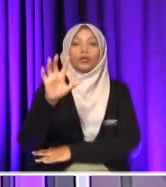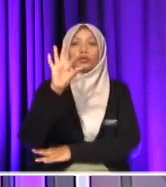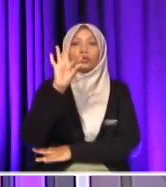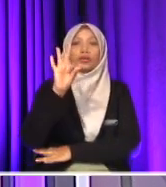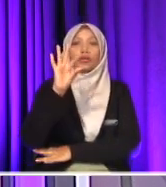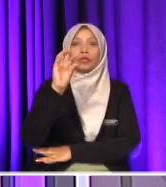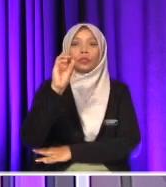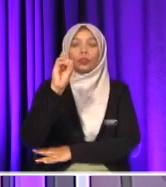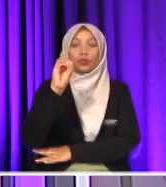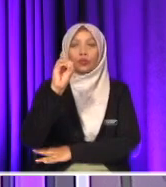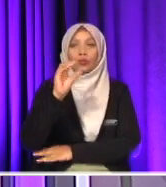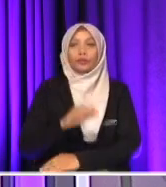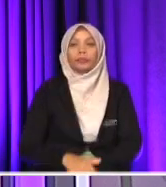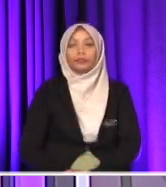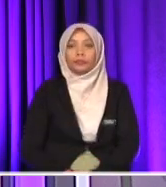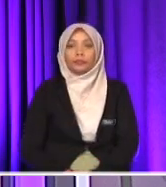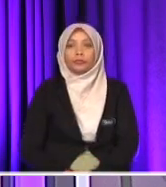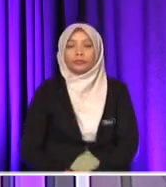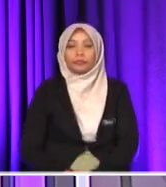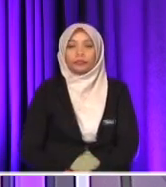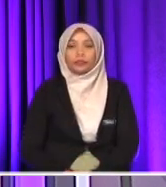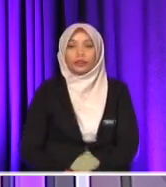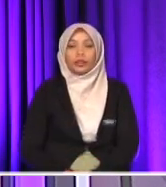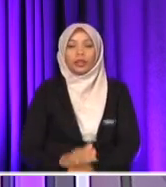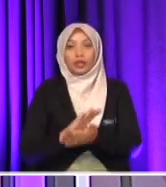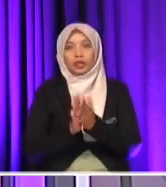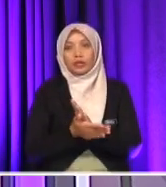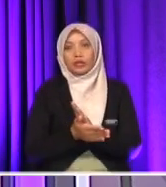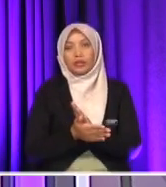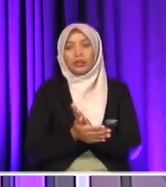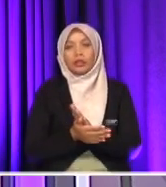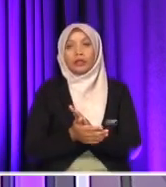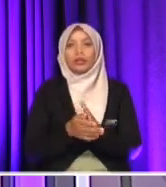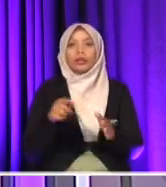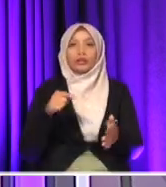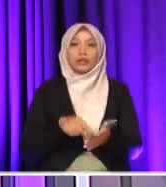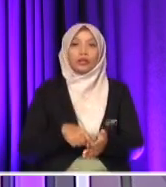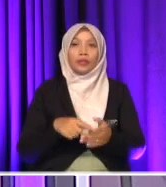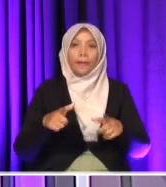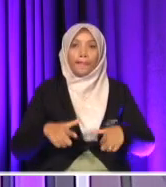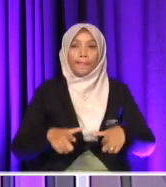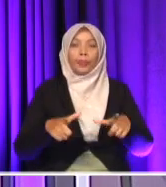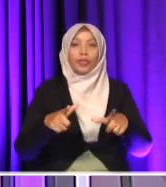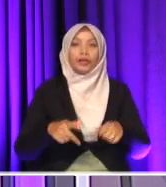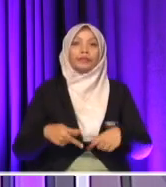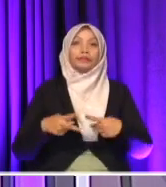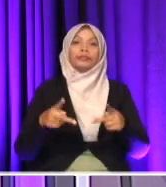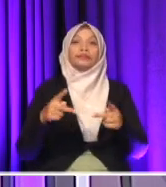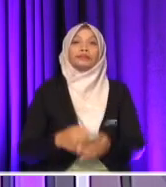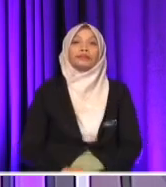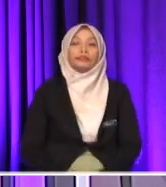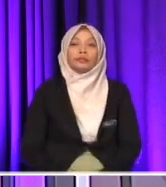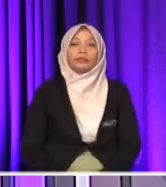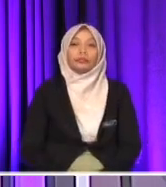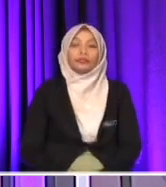sentiasa letakkan arus sebagai rujukan. So, kat sini, ini litar kapasitor. Tapi kita tengok pula tiga huruf yang